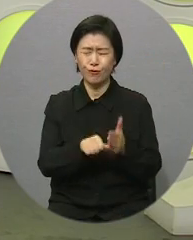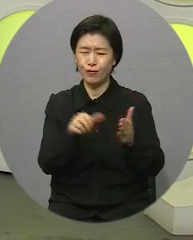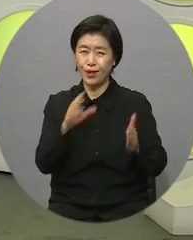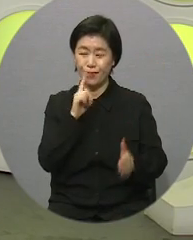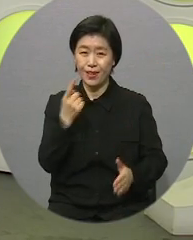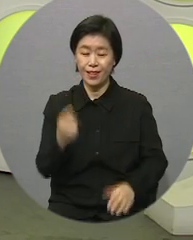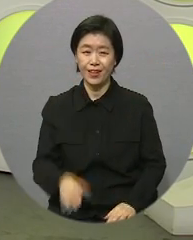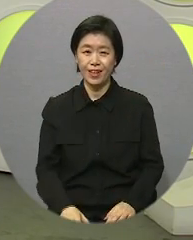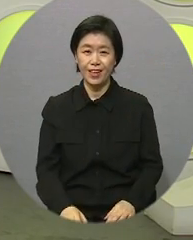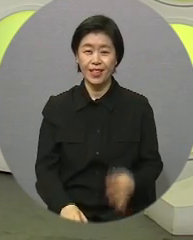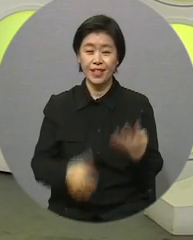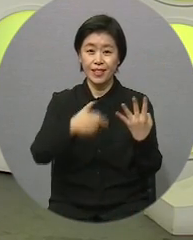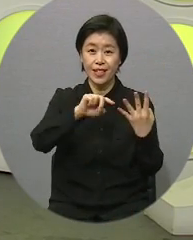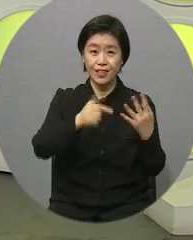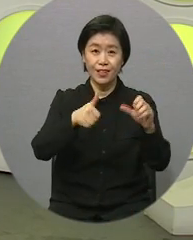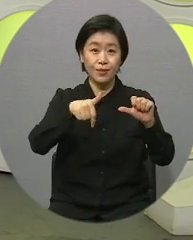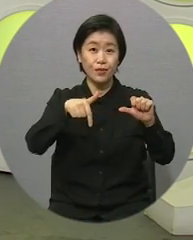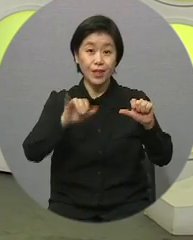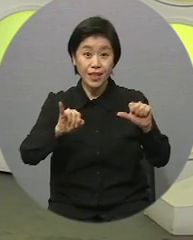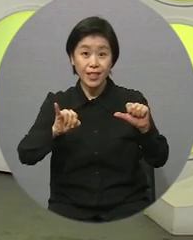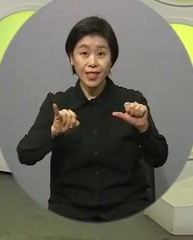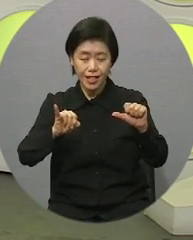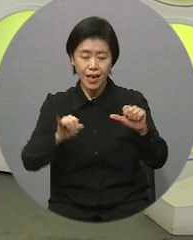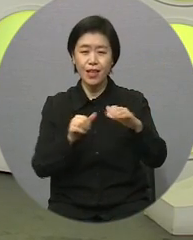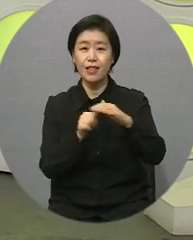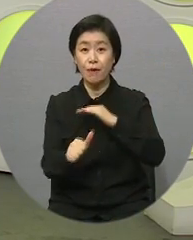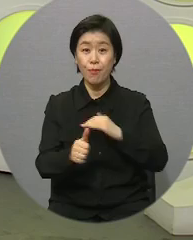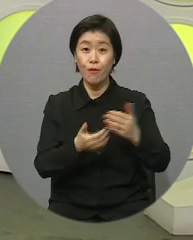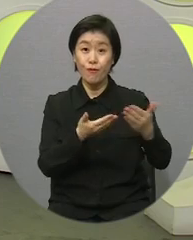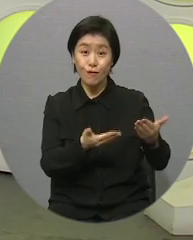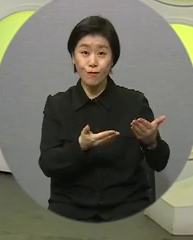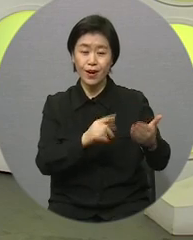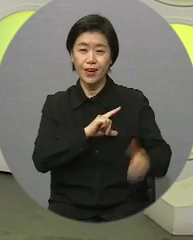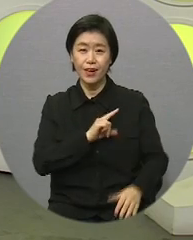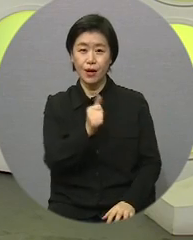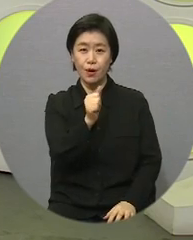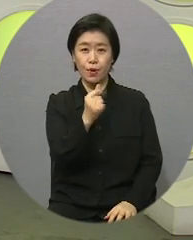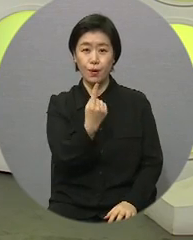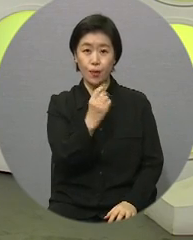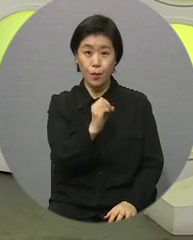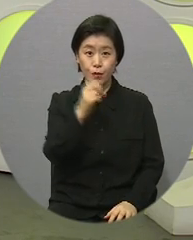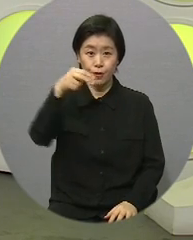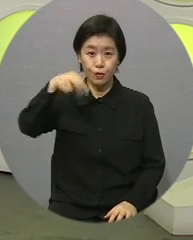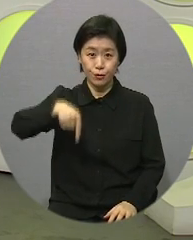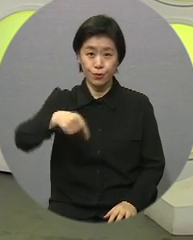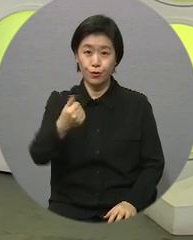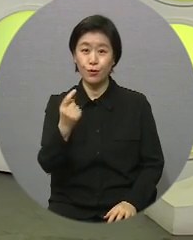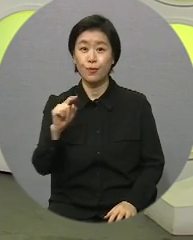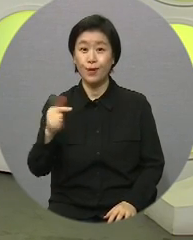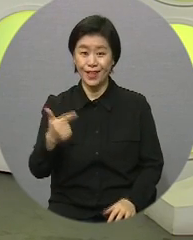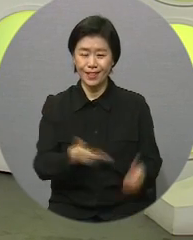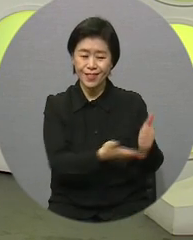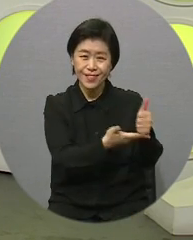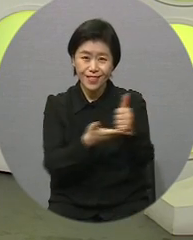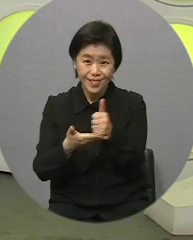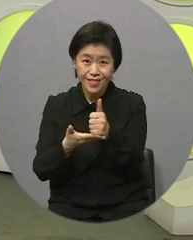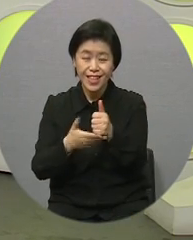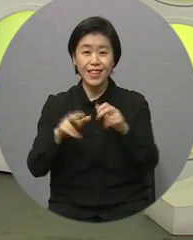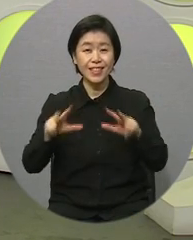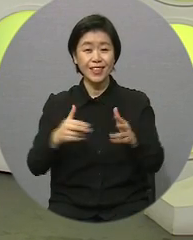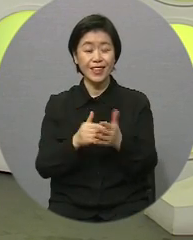바로 사전 5기에 신화의 주인공 홍수환 씨를 모셨습니다 어떻게 잘 지내고